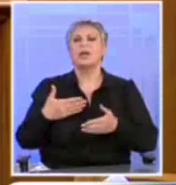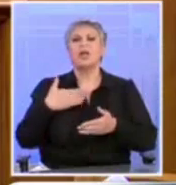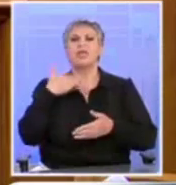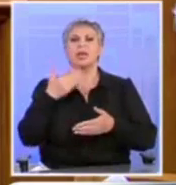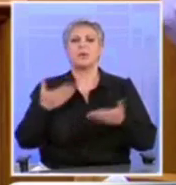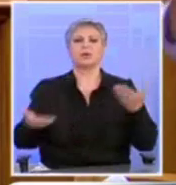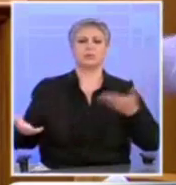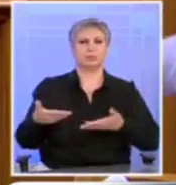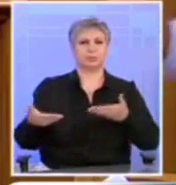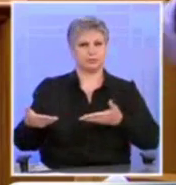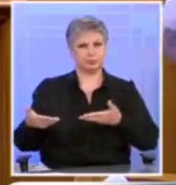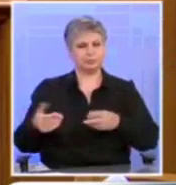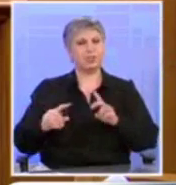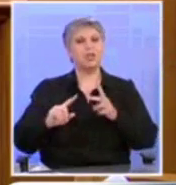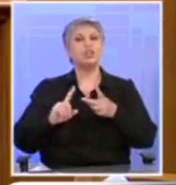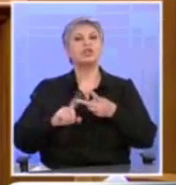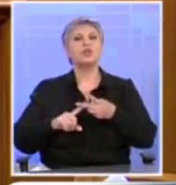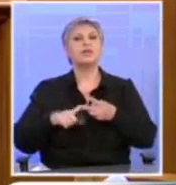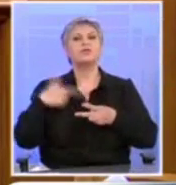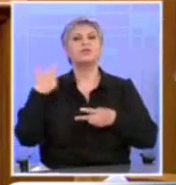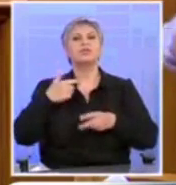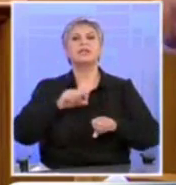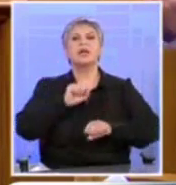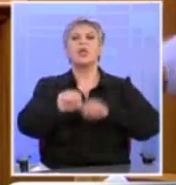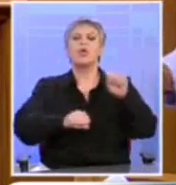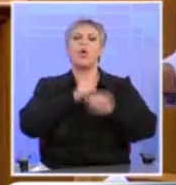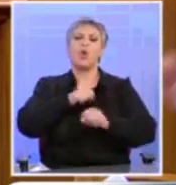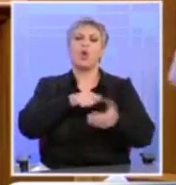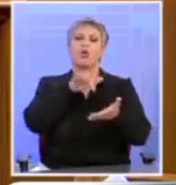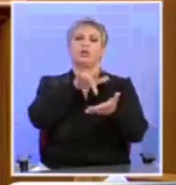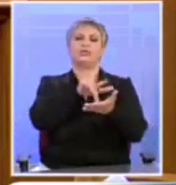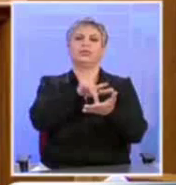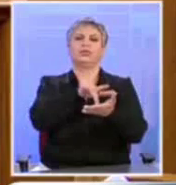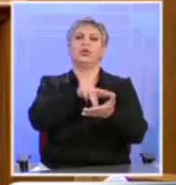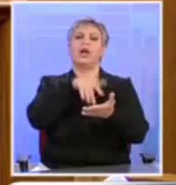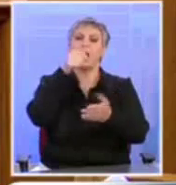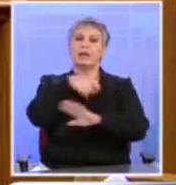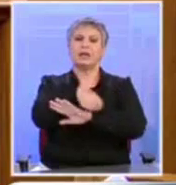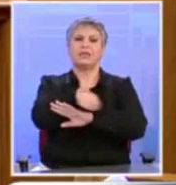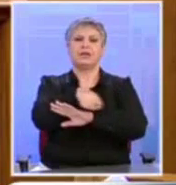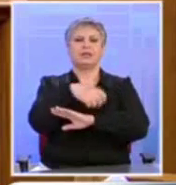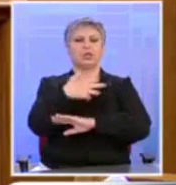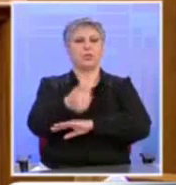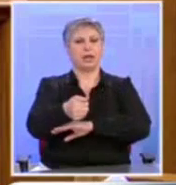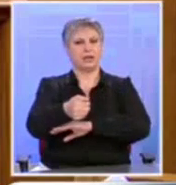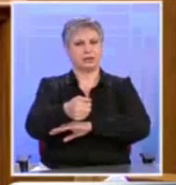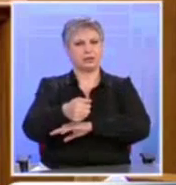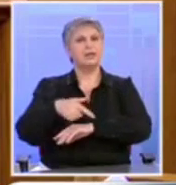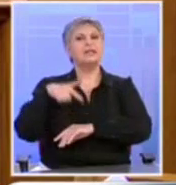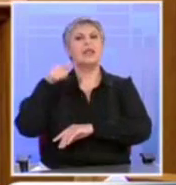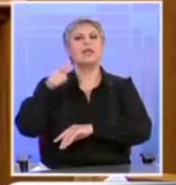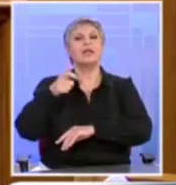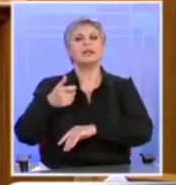δεύτερον παραπομπή στο Λουξεμβούργο που εξετάζει τις περιπτώσεις. Σαν ιδιώτης, το κράτος χρησιμοποιείται σαν